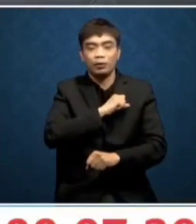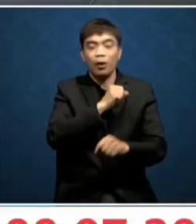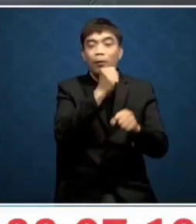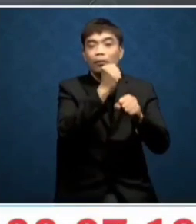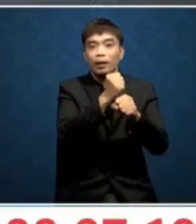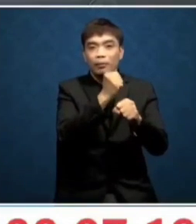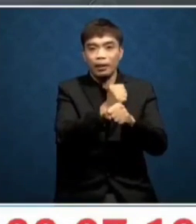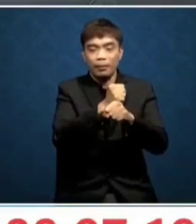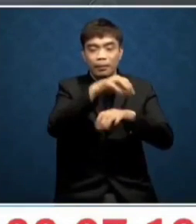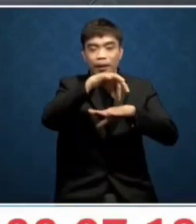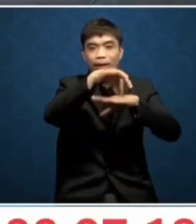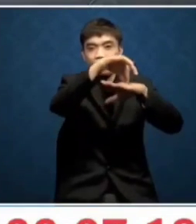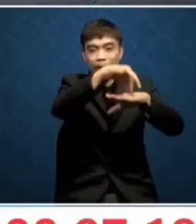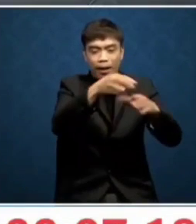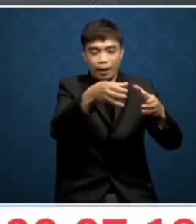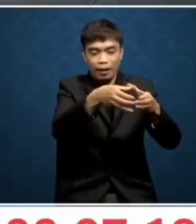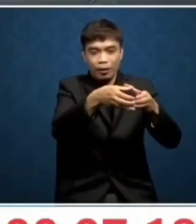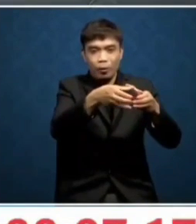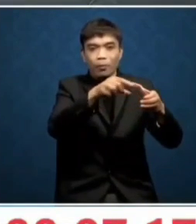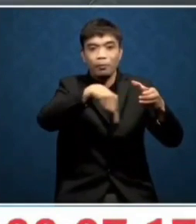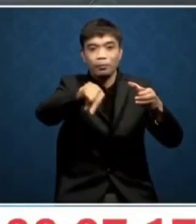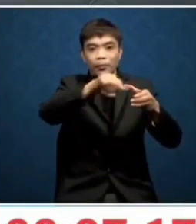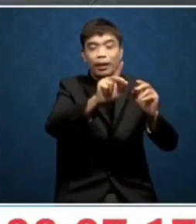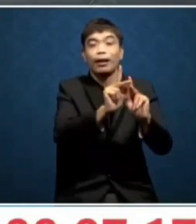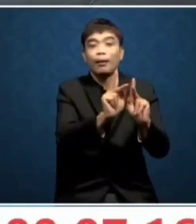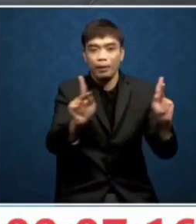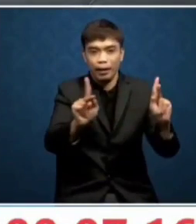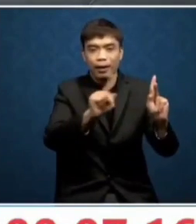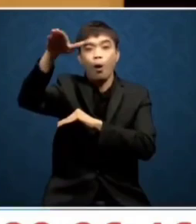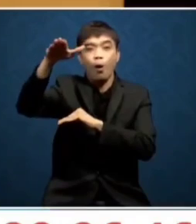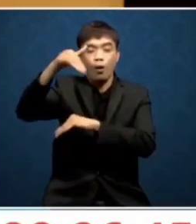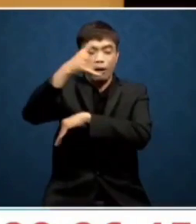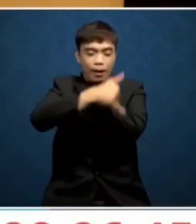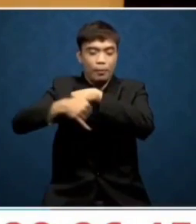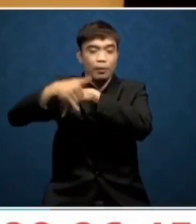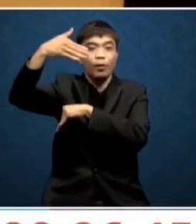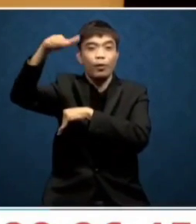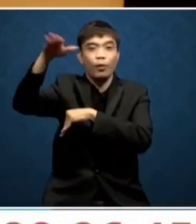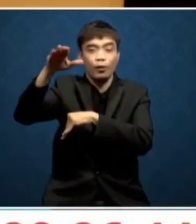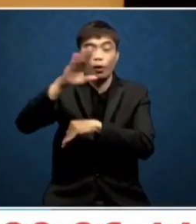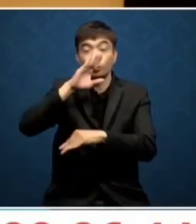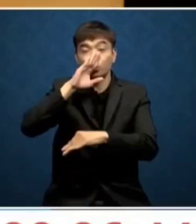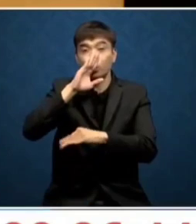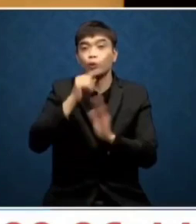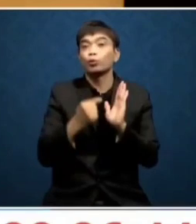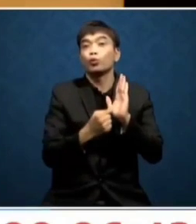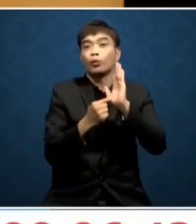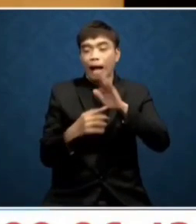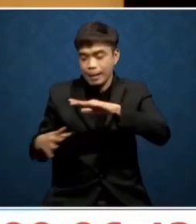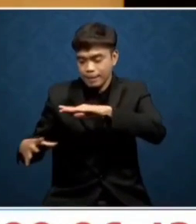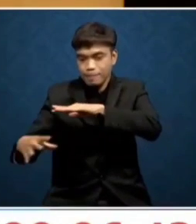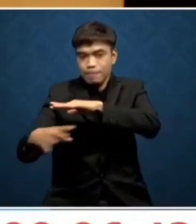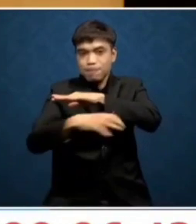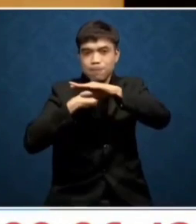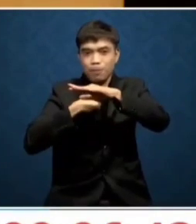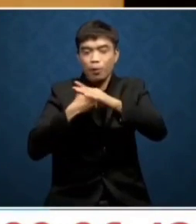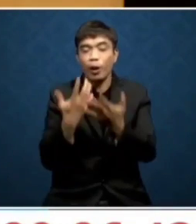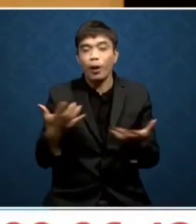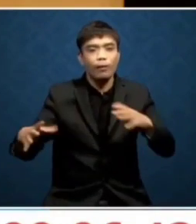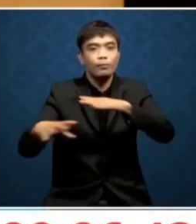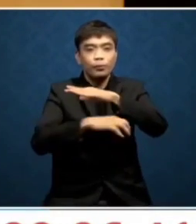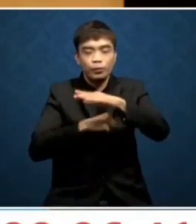1951-2ieronเพื่อตามหนาที่สั jobแงไปตแหน่งกรรธิการสามัประจบคิ Pensuh